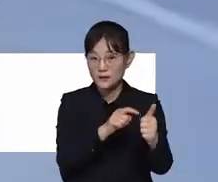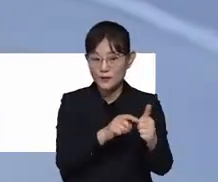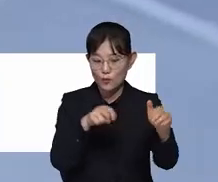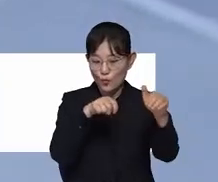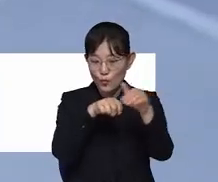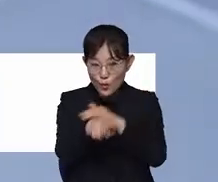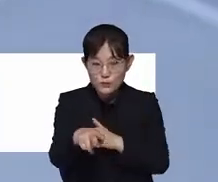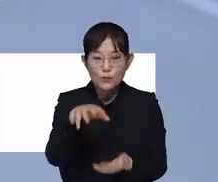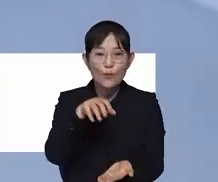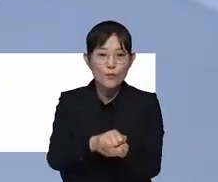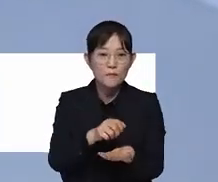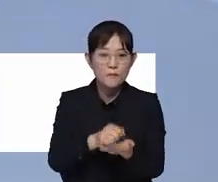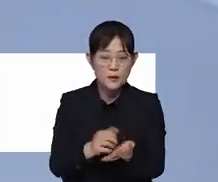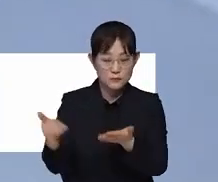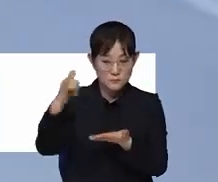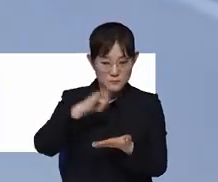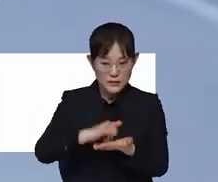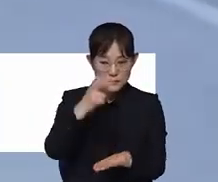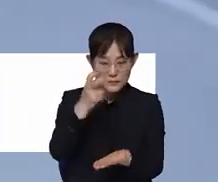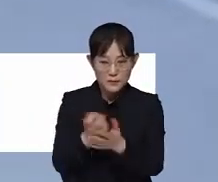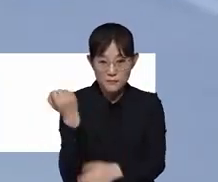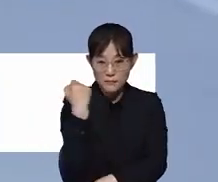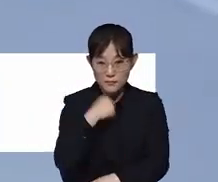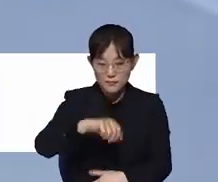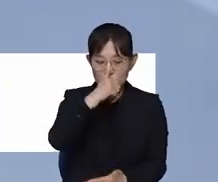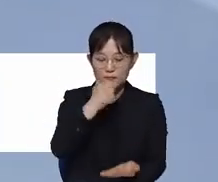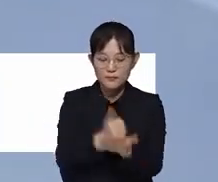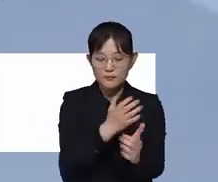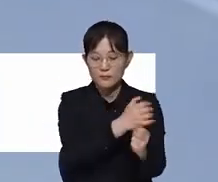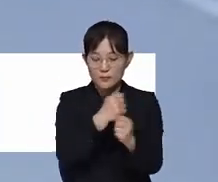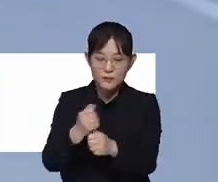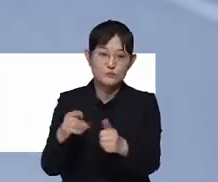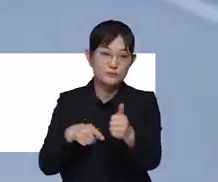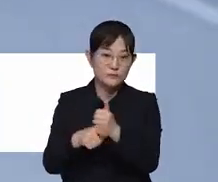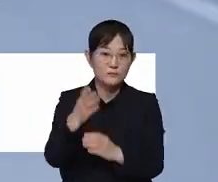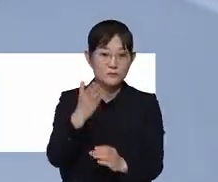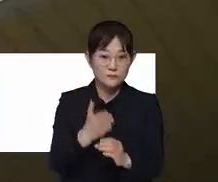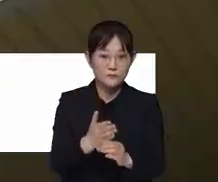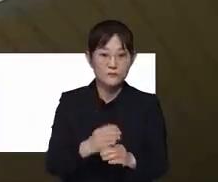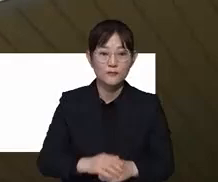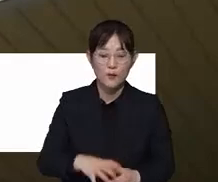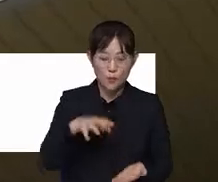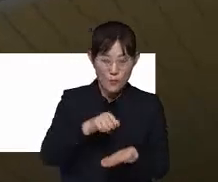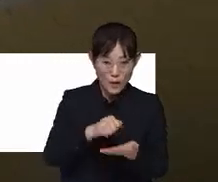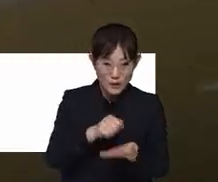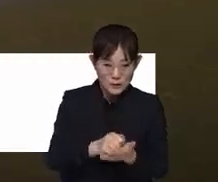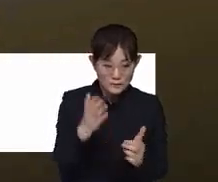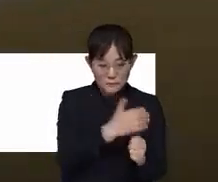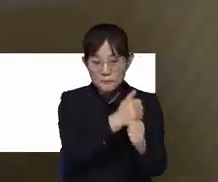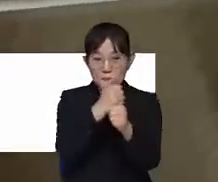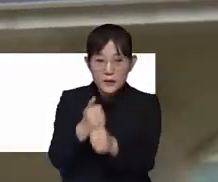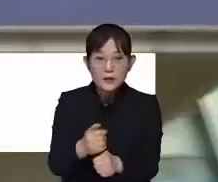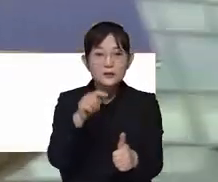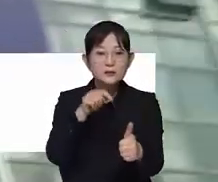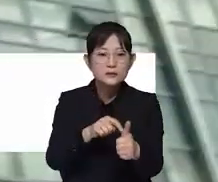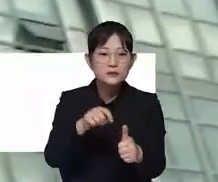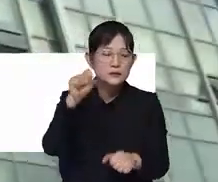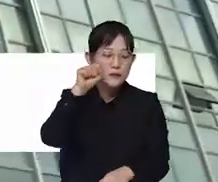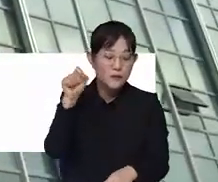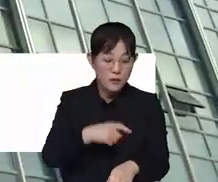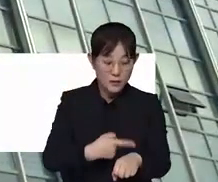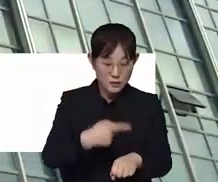도주, 도박, 출입국 관리법 위반 혐의로 붙잡아 조사하고 있습니다. 도박을 하다 체포된 A씨는 오늘 새벽